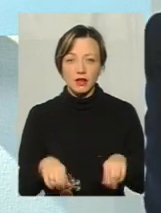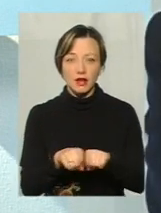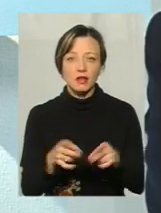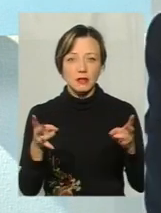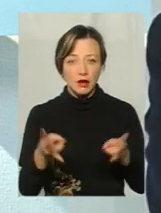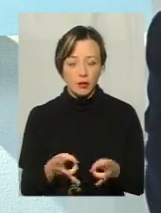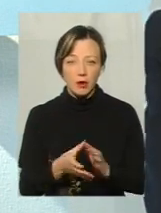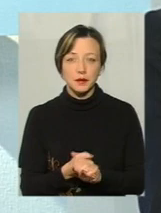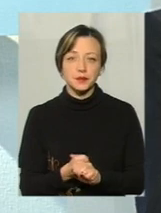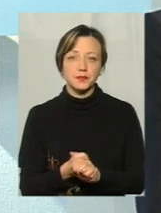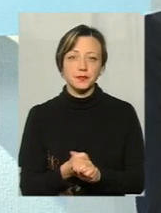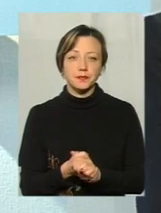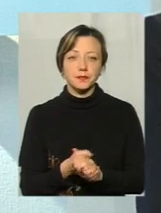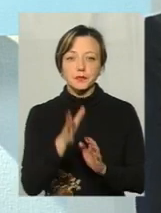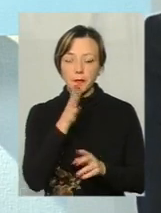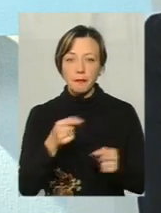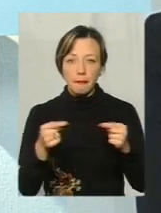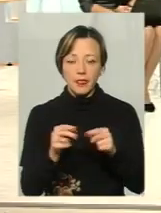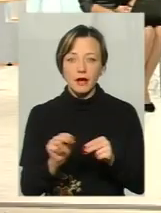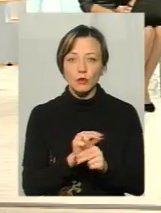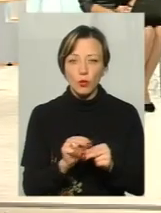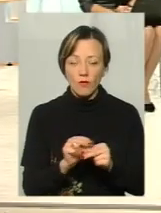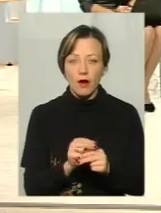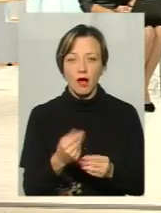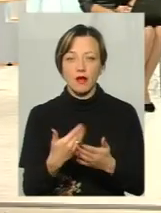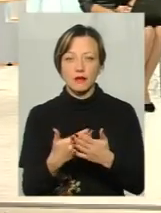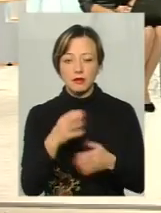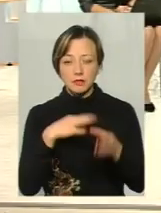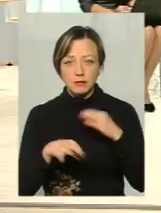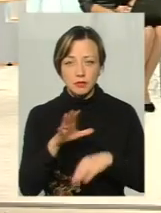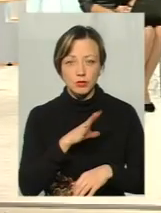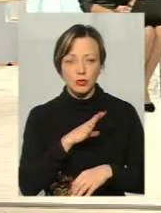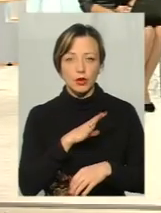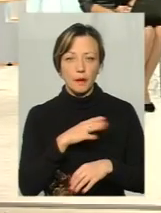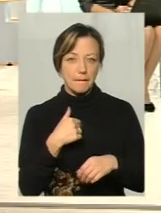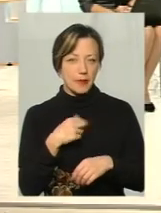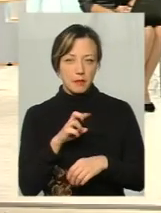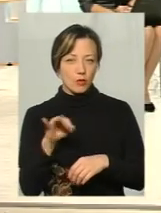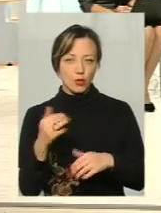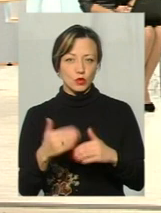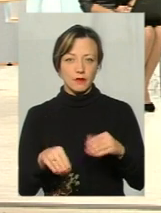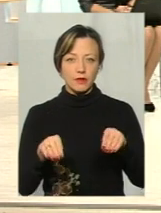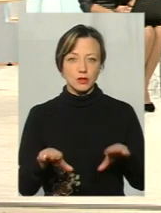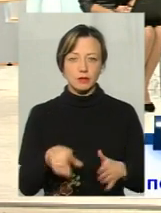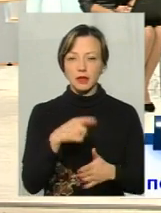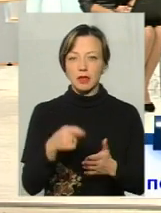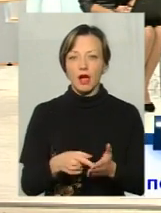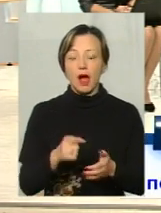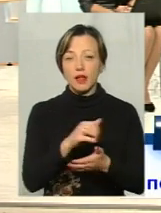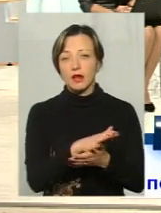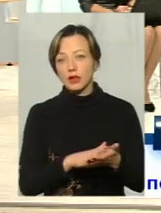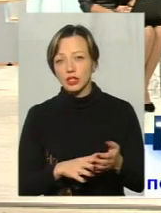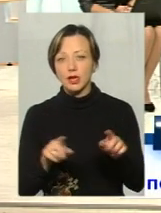треба, значить, своєчасно лікували, були медикаменти, ми б вже вирішили питання. А дальніше